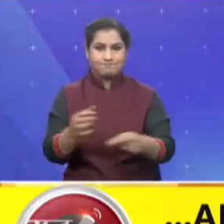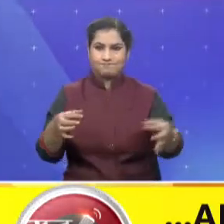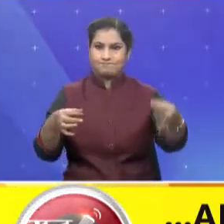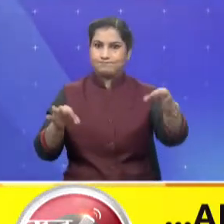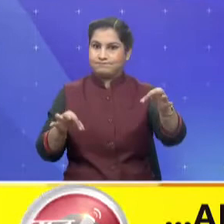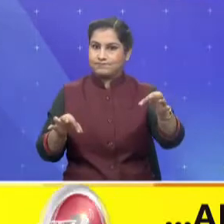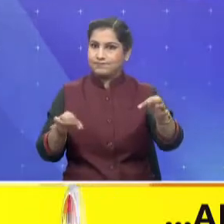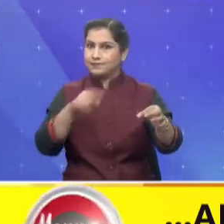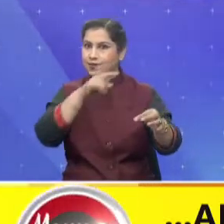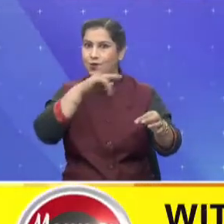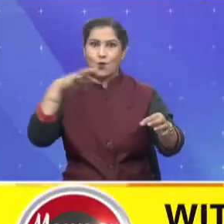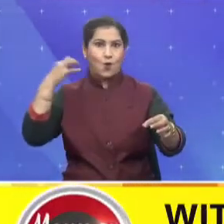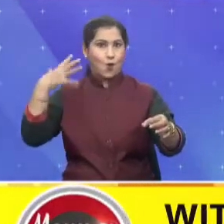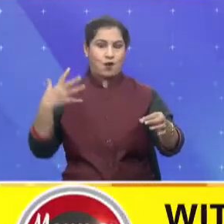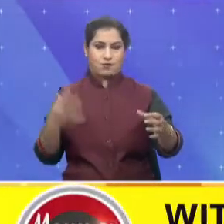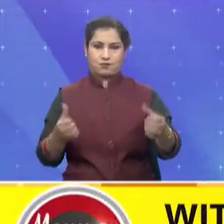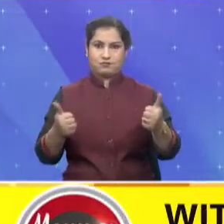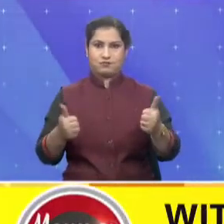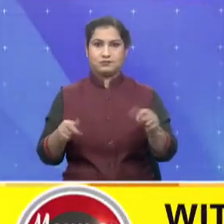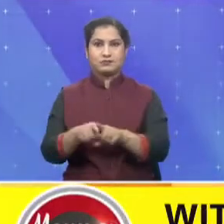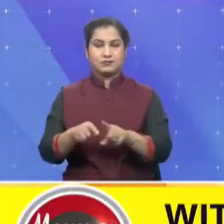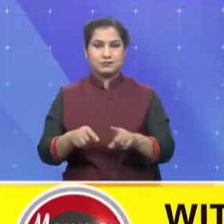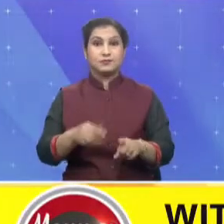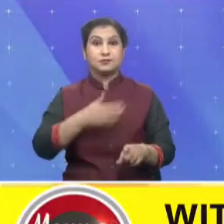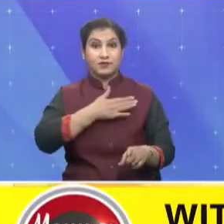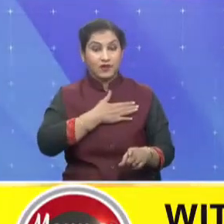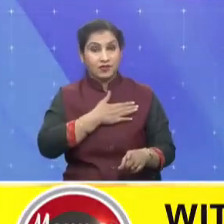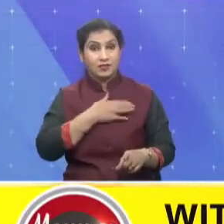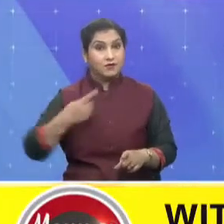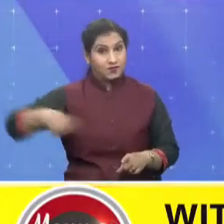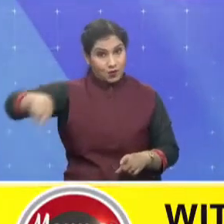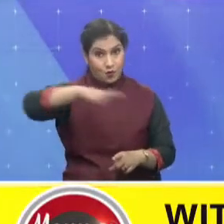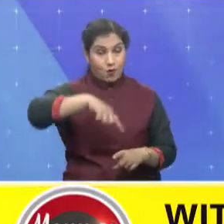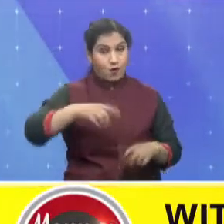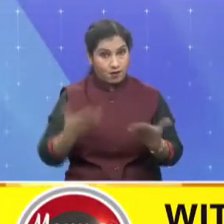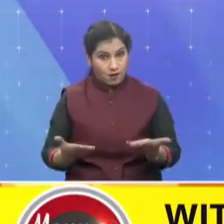बनेगा। इसी विश्वास के साथ आप सभी को